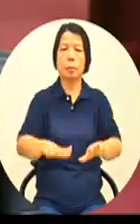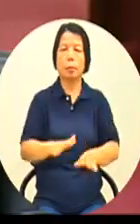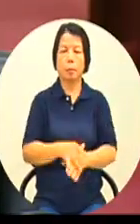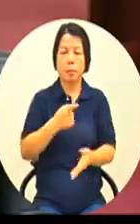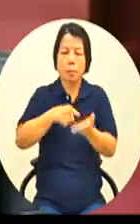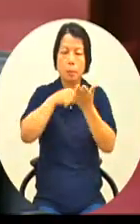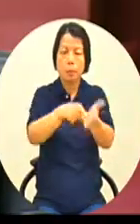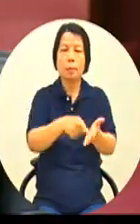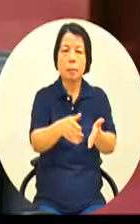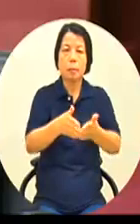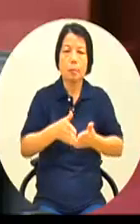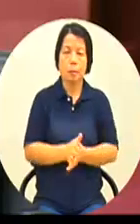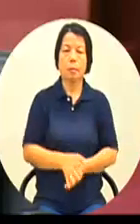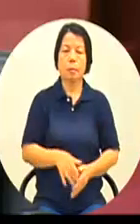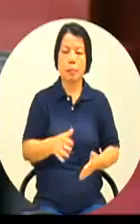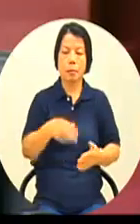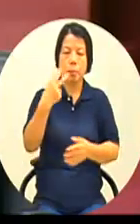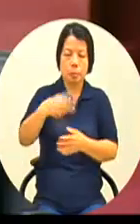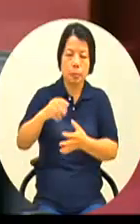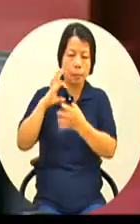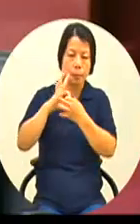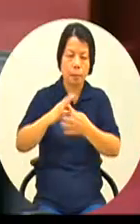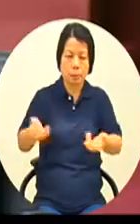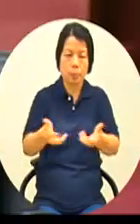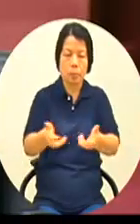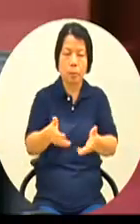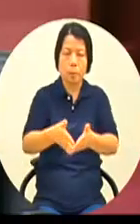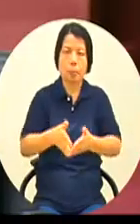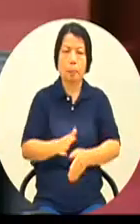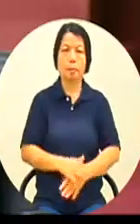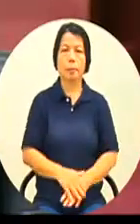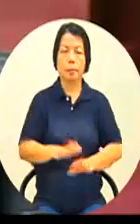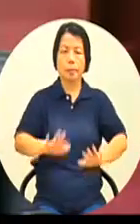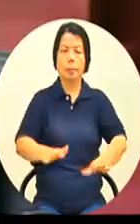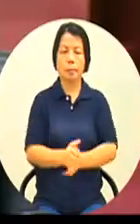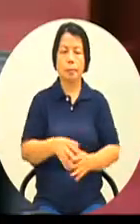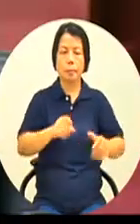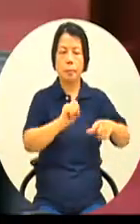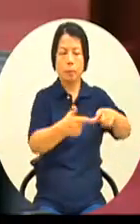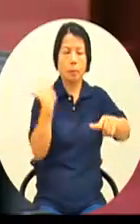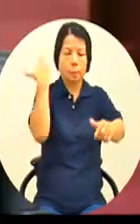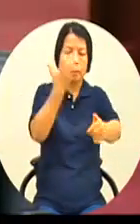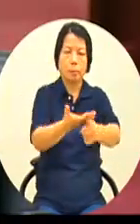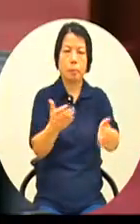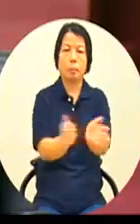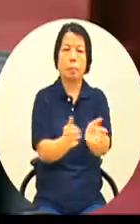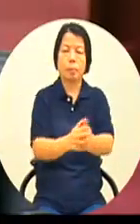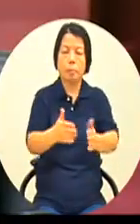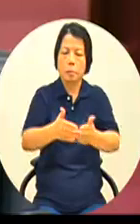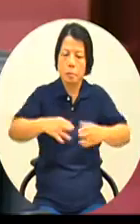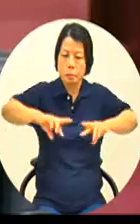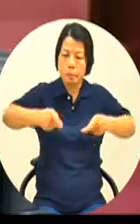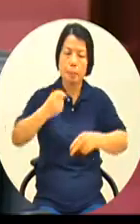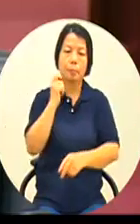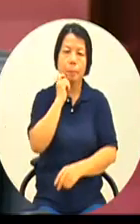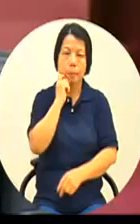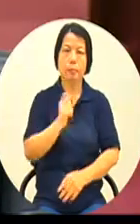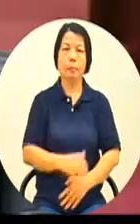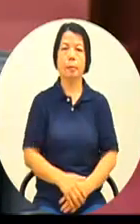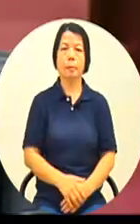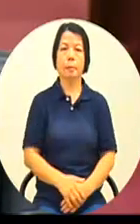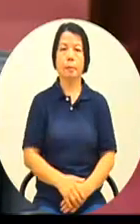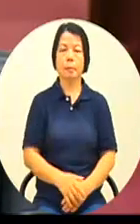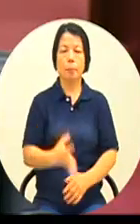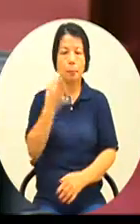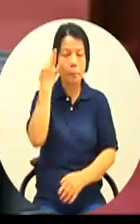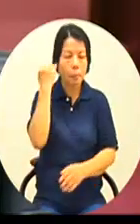伊讲要后续要去做落嘛，是不是？因为即摆是已经发包出来啊，对不对？吼，要去改变可能有困难。但是咧，阮前无久含